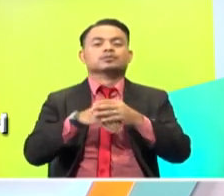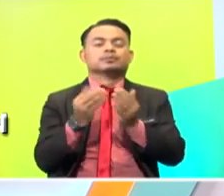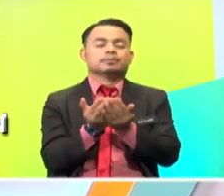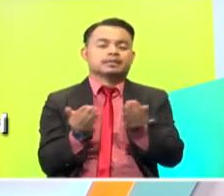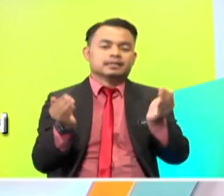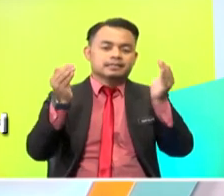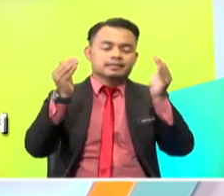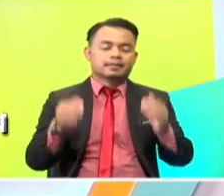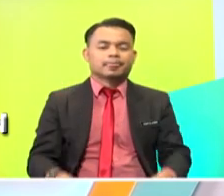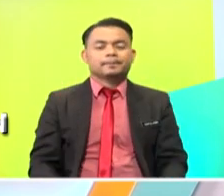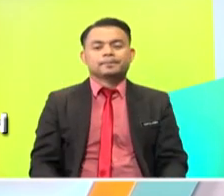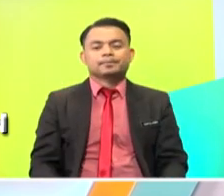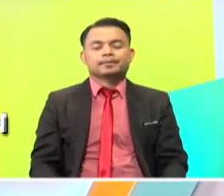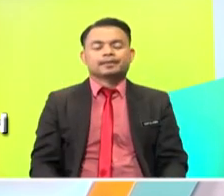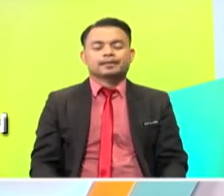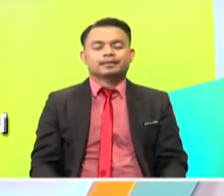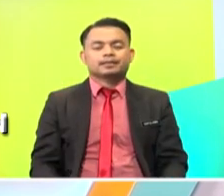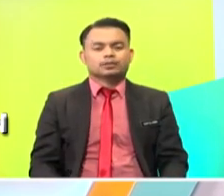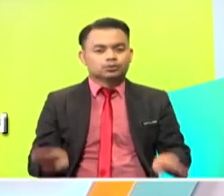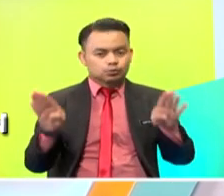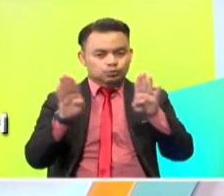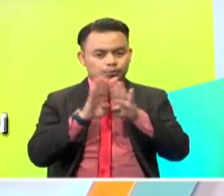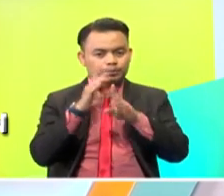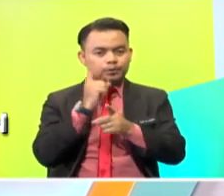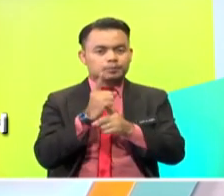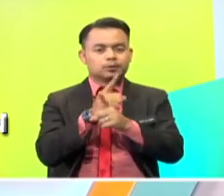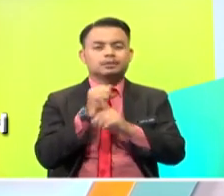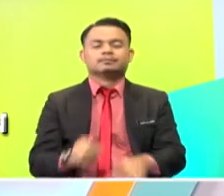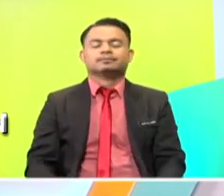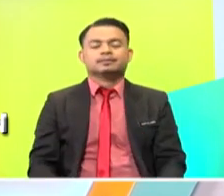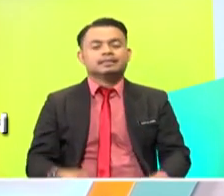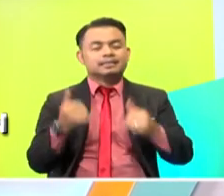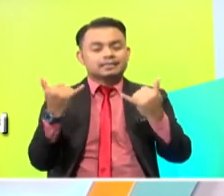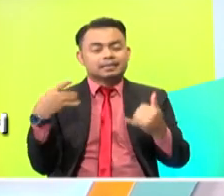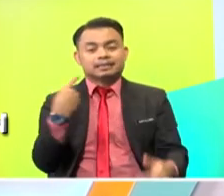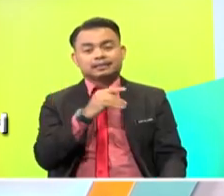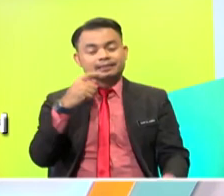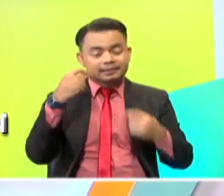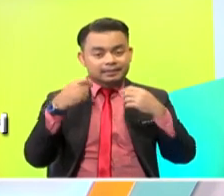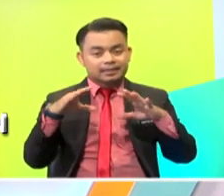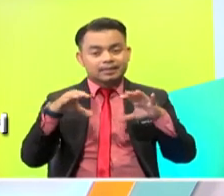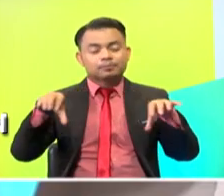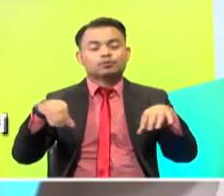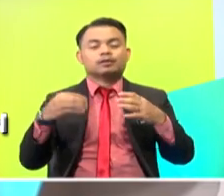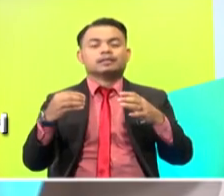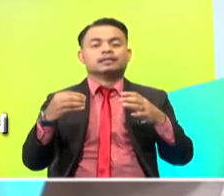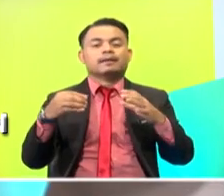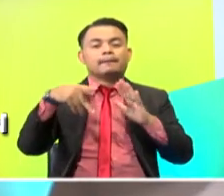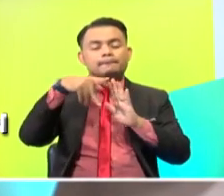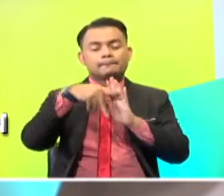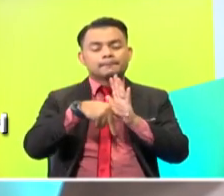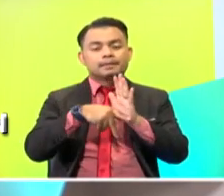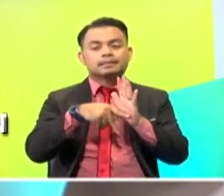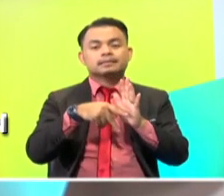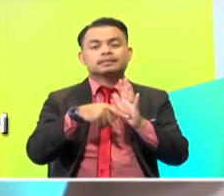bekas dan menutup dengan ketat cego Oke seterusnya sekarang kita telah membuat penyimpanan bahan kering untuk bahan